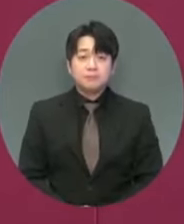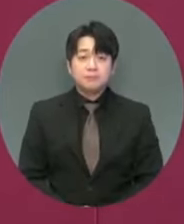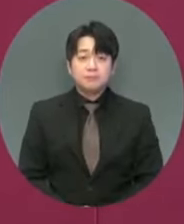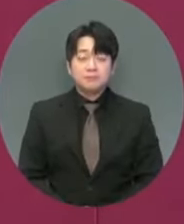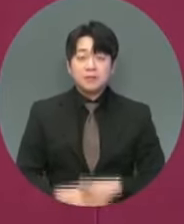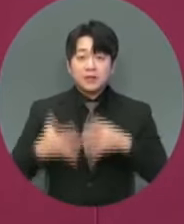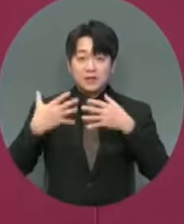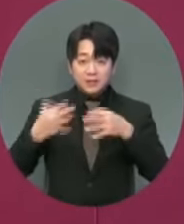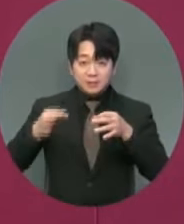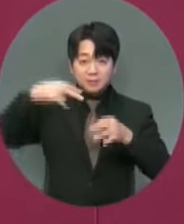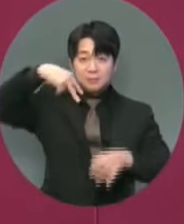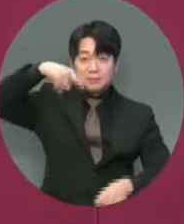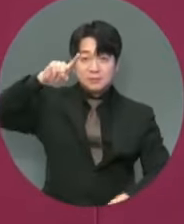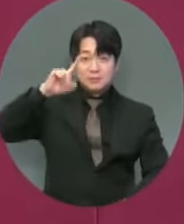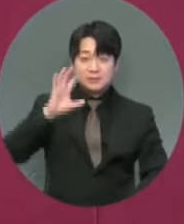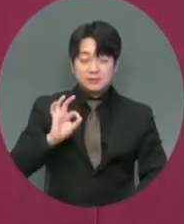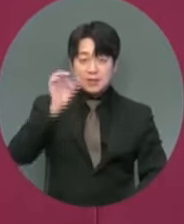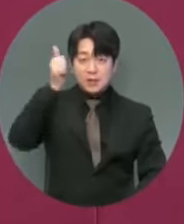김상훈 의원,